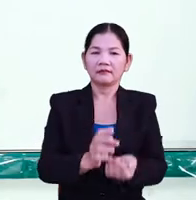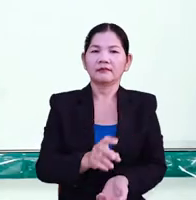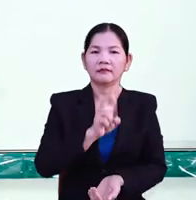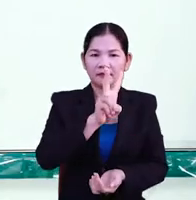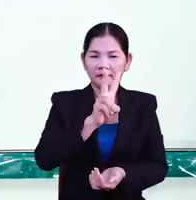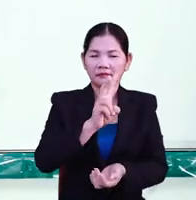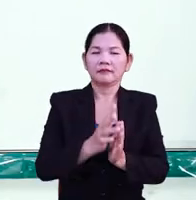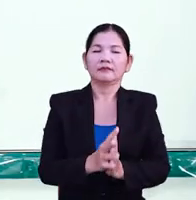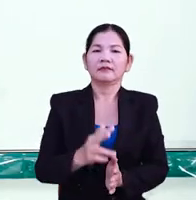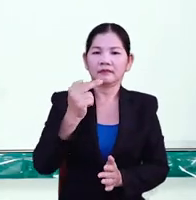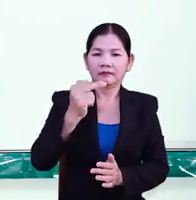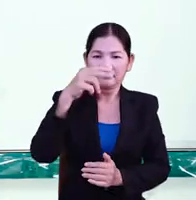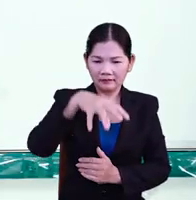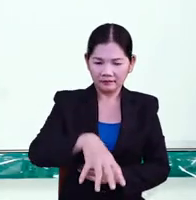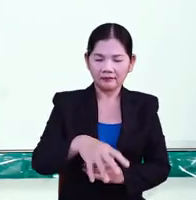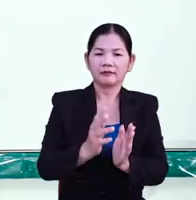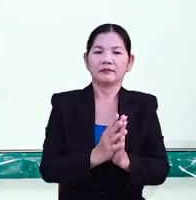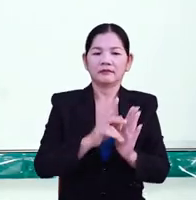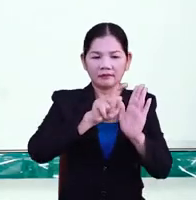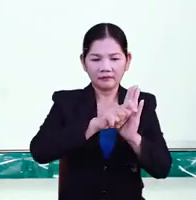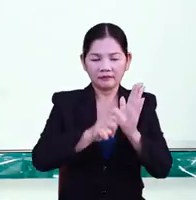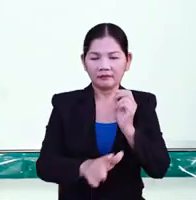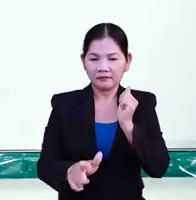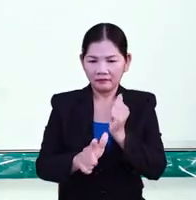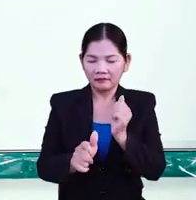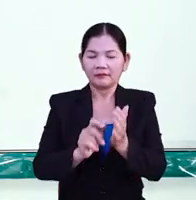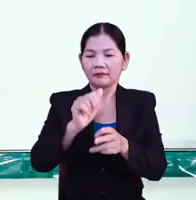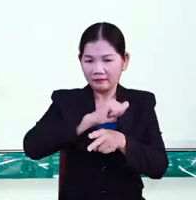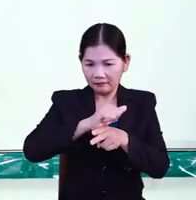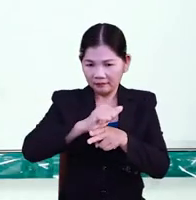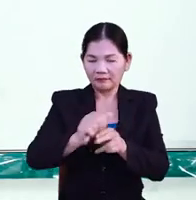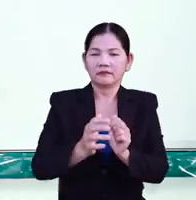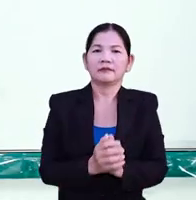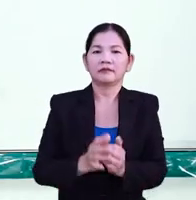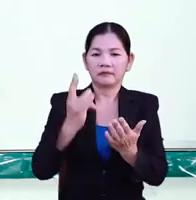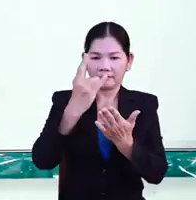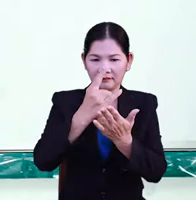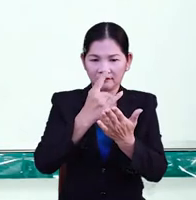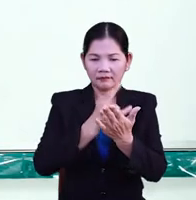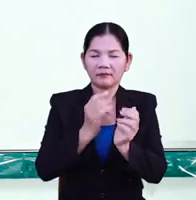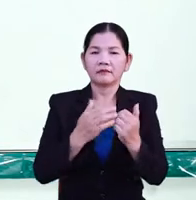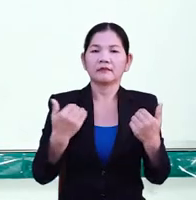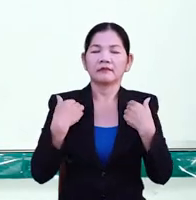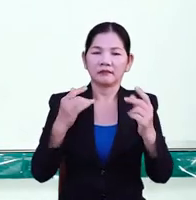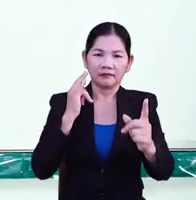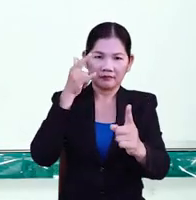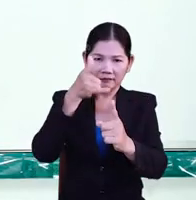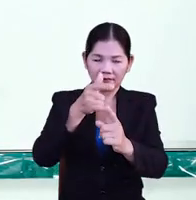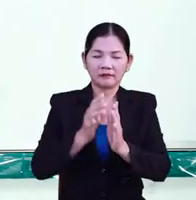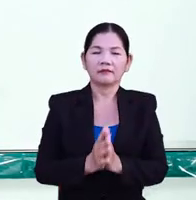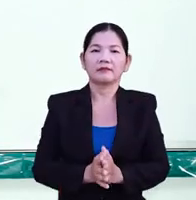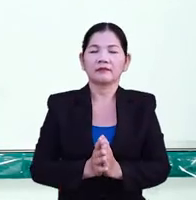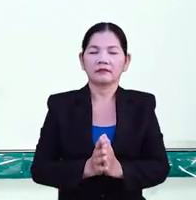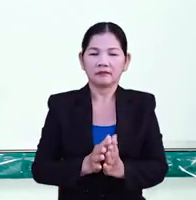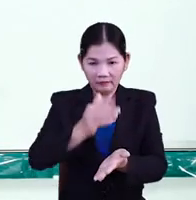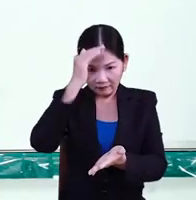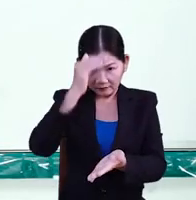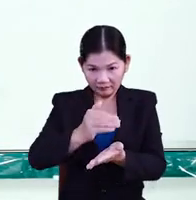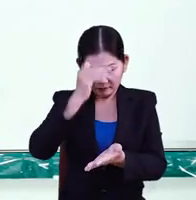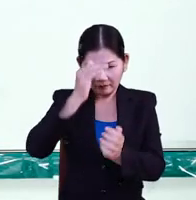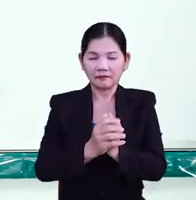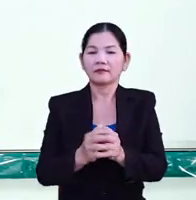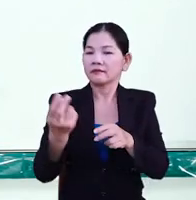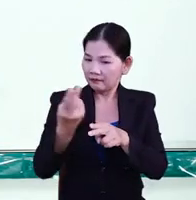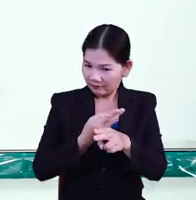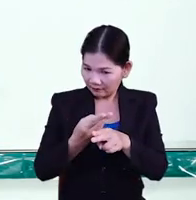2ទីតាំងចំណងជើងរងលំហាត់នៅក្នុងមេរៀននេះផងដែរគឺមានកំណងឲ្យសិស្សចាសវឹក